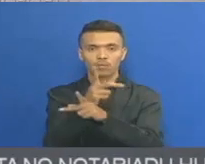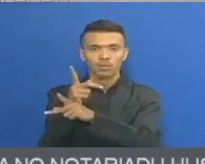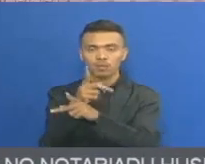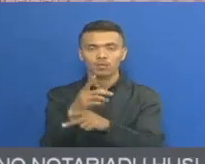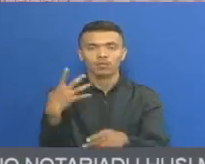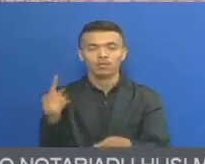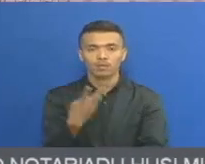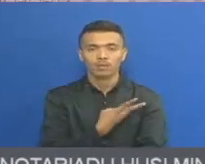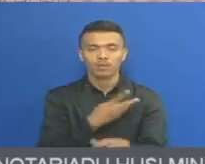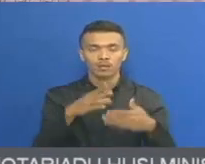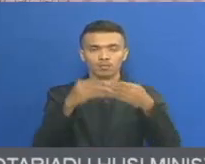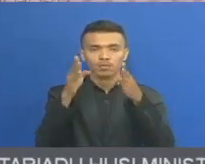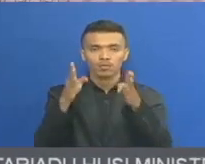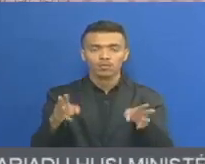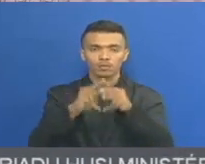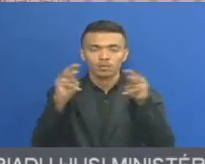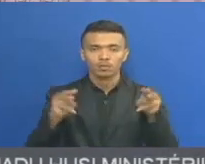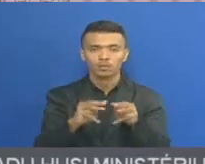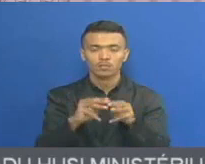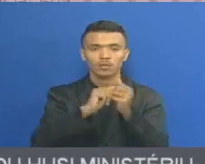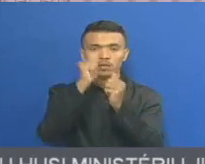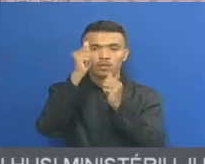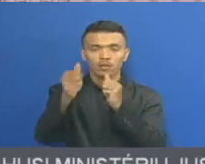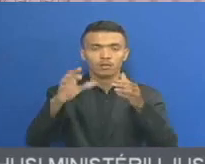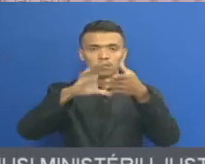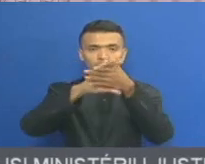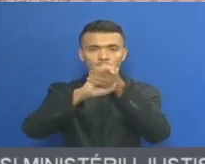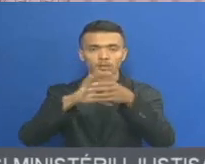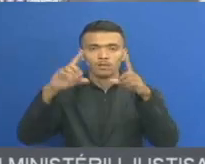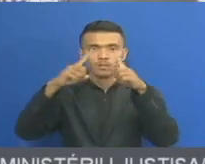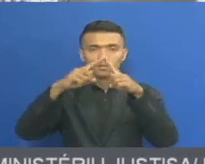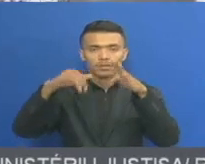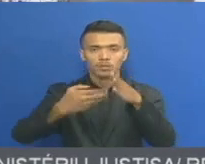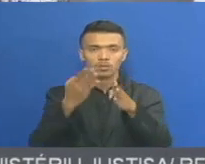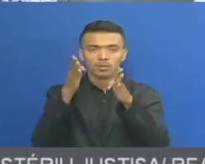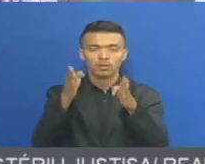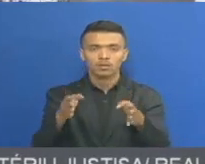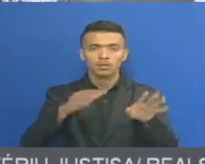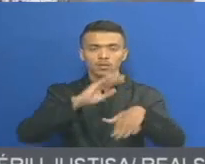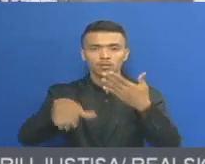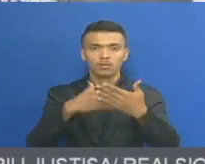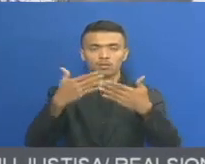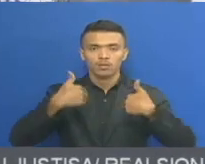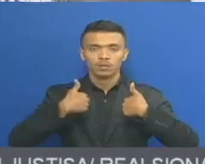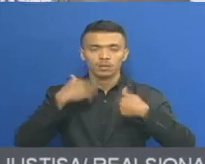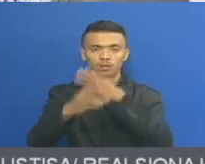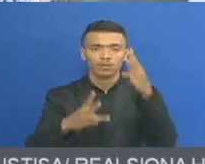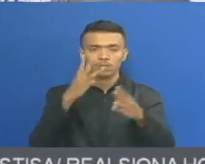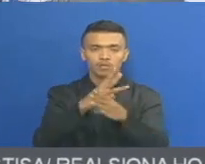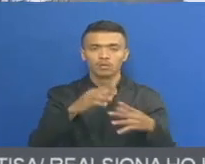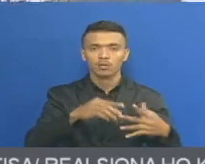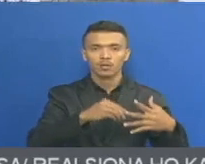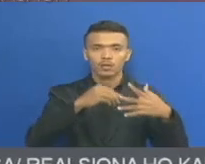vida. Administrador municipimos hato parabens ba jornalista hotu iha mundu. Liliu. Ma